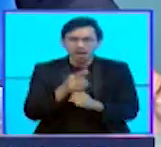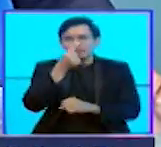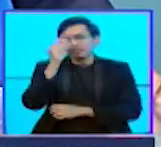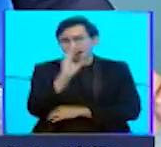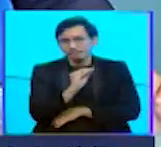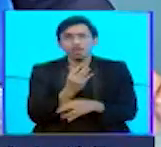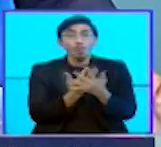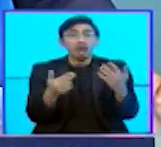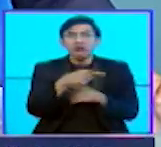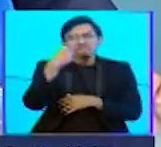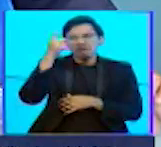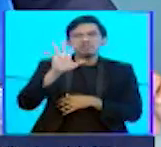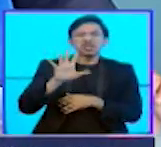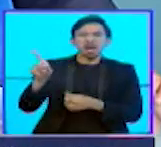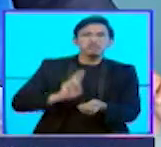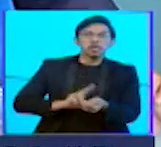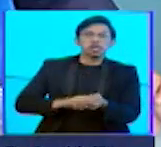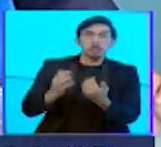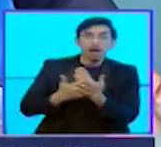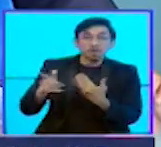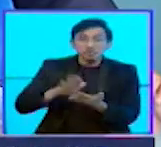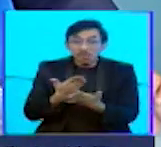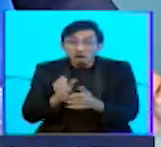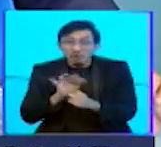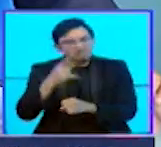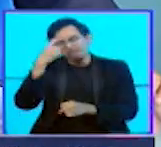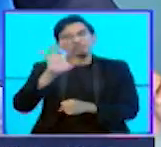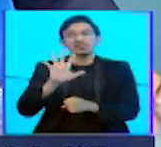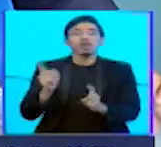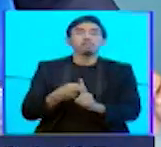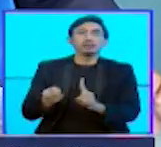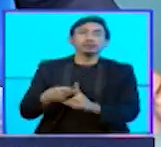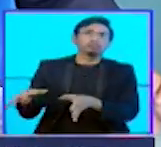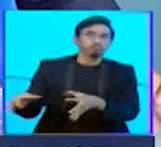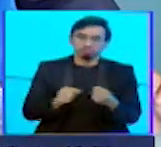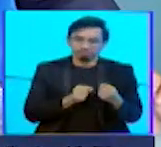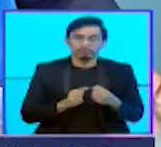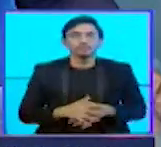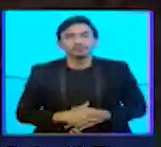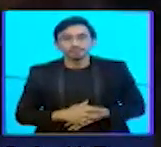malam. Warga tidak percaya pasien yang dirawat tersebut meninggal karena COVID-19.